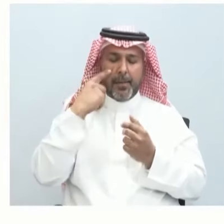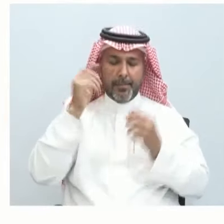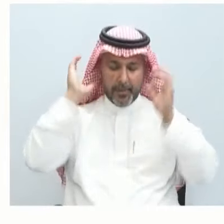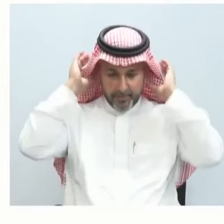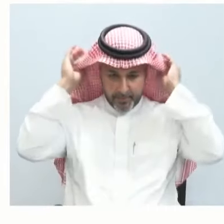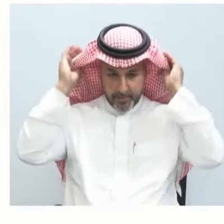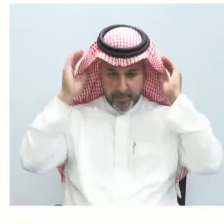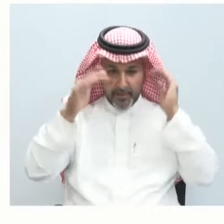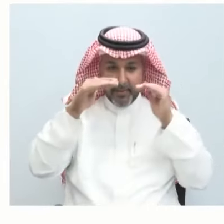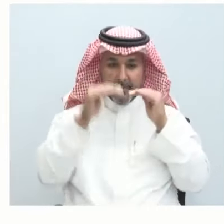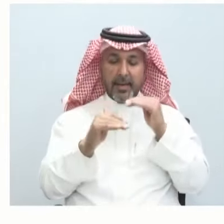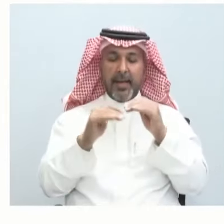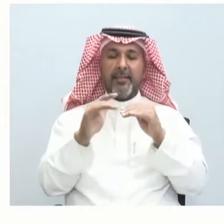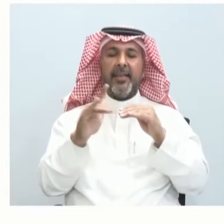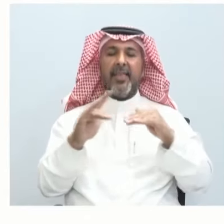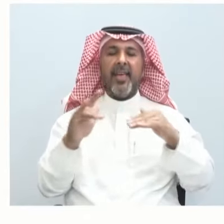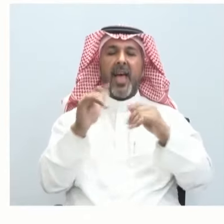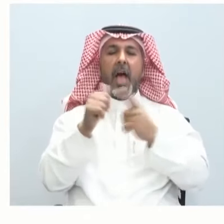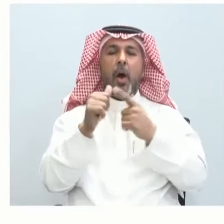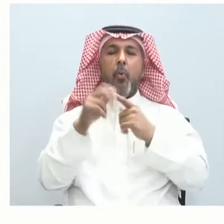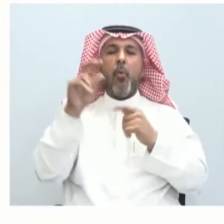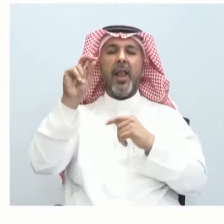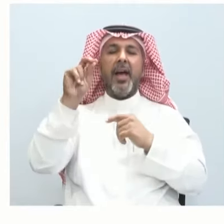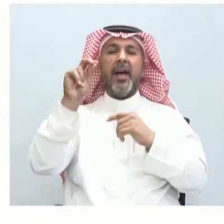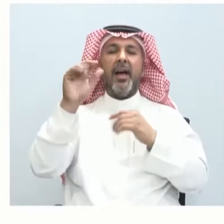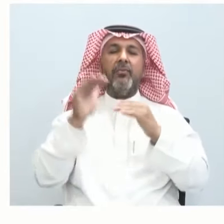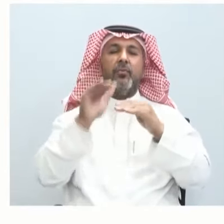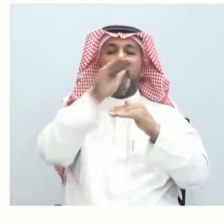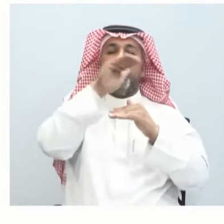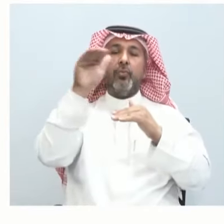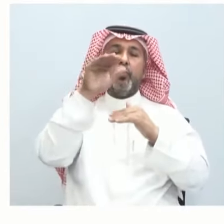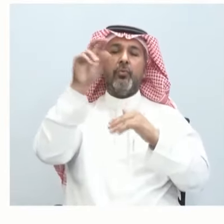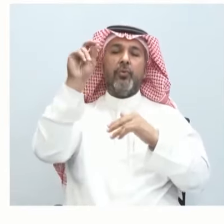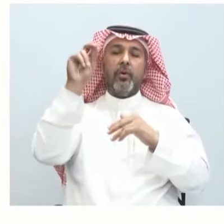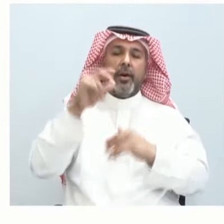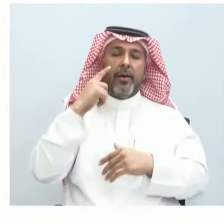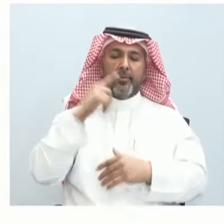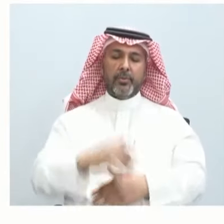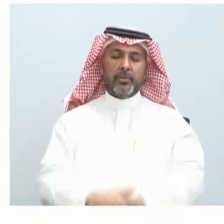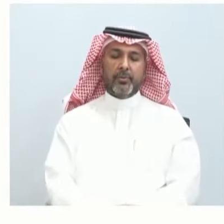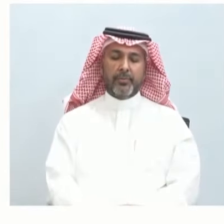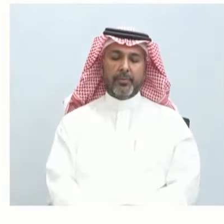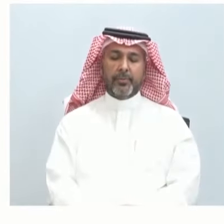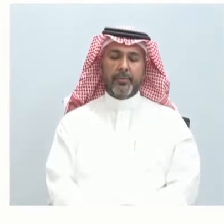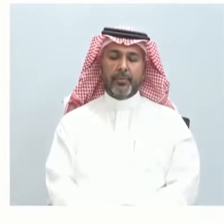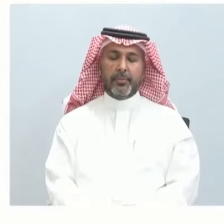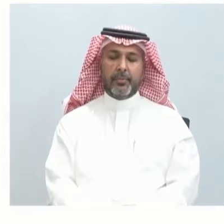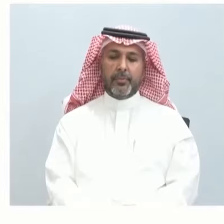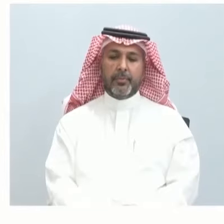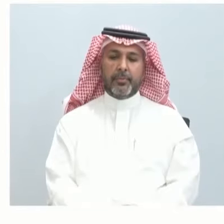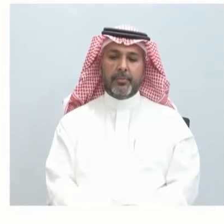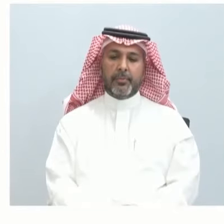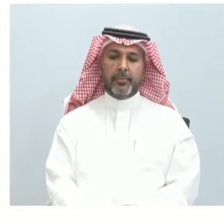الثانيه ثلاثه زائد واحد اذا لدي القاعده على شكل كثيرات حدود لنبدا